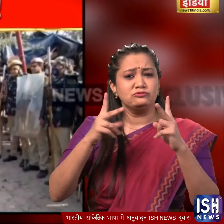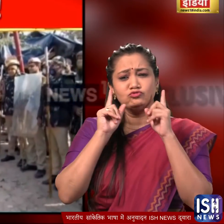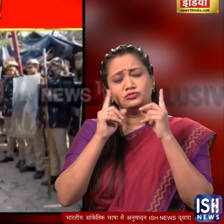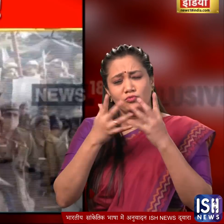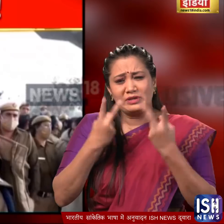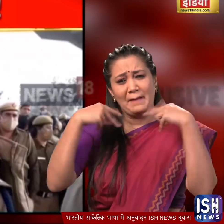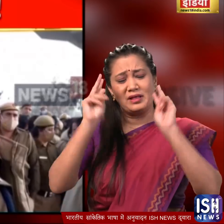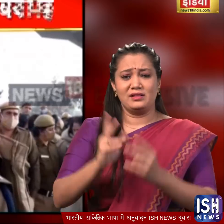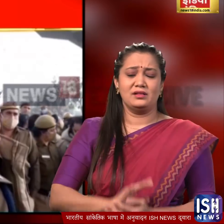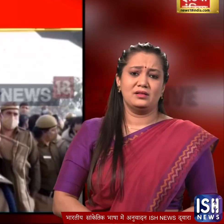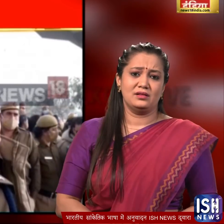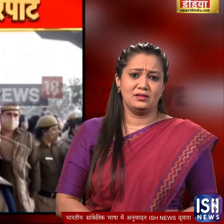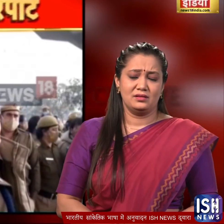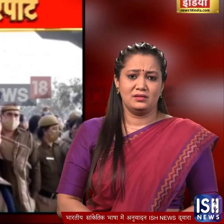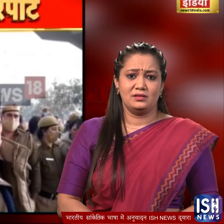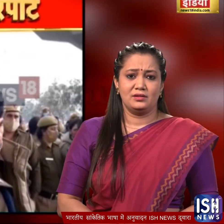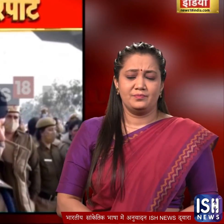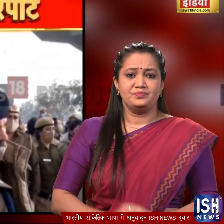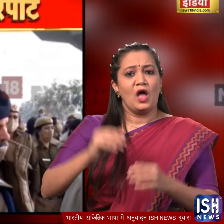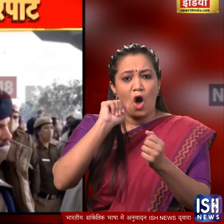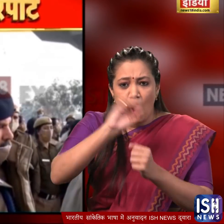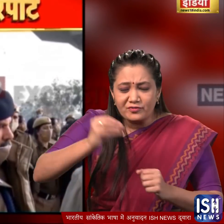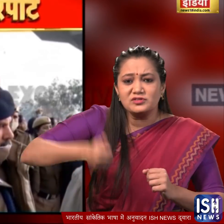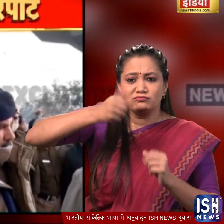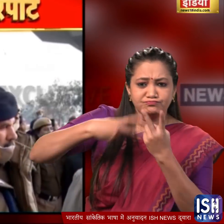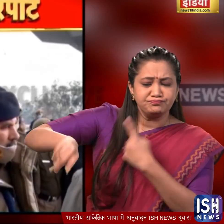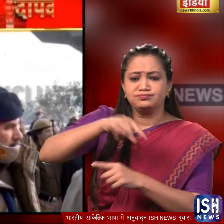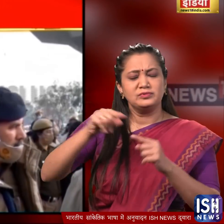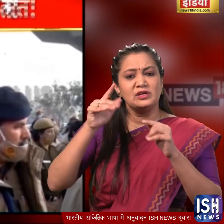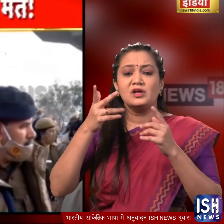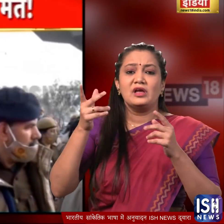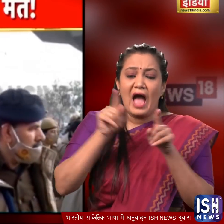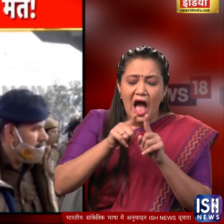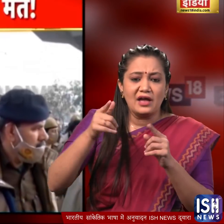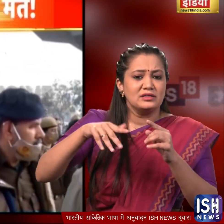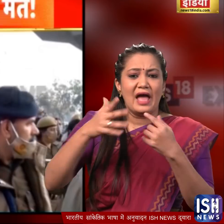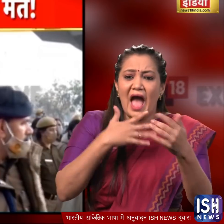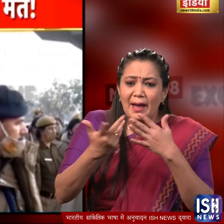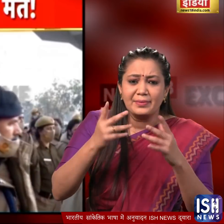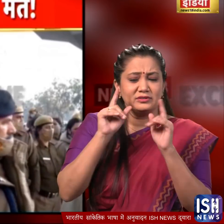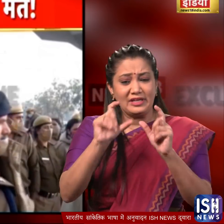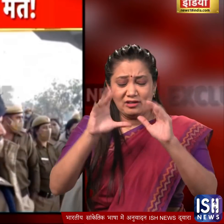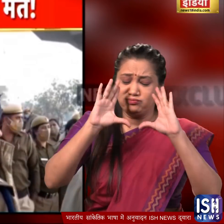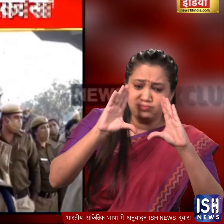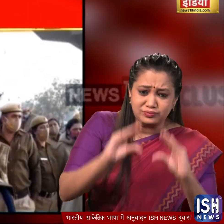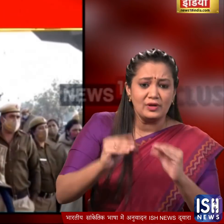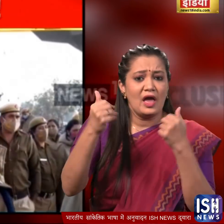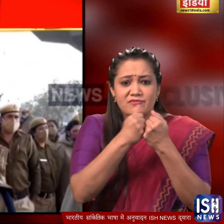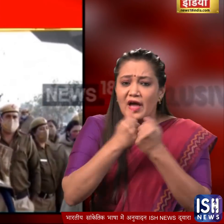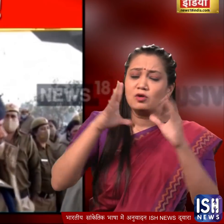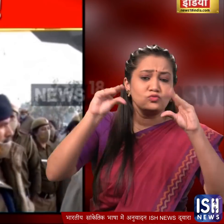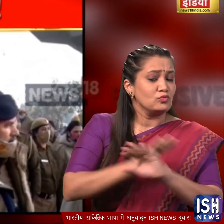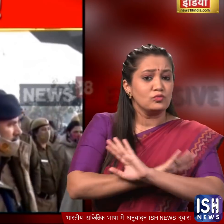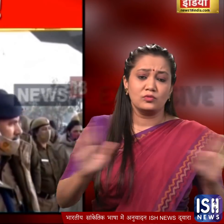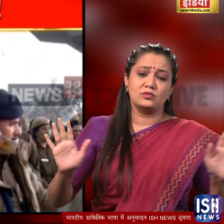बढ़ा दी गई। हमारे पूरे ऑफिसर्स इस बात को इंश्योर कर रहे हैं कि ऑन ग्राउंड वो अरेंजमेंट इतना इंटैक्ट रहे कि किसी भी तरह की कोई